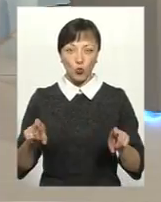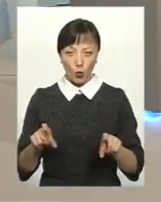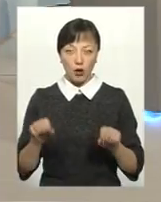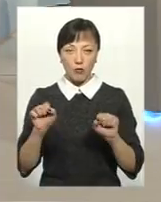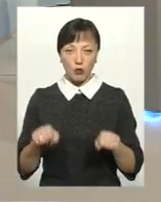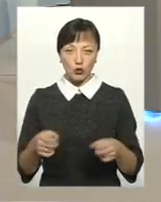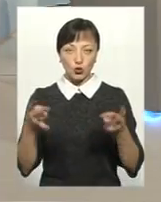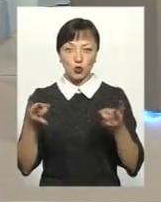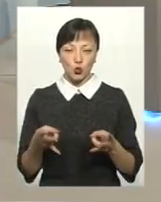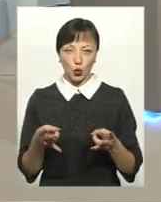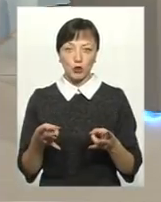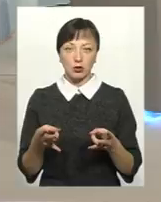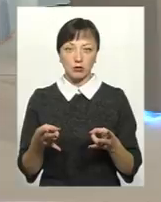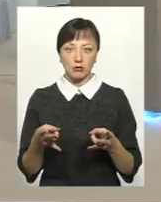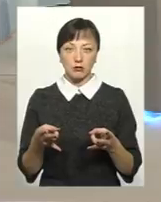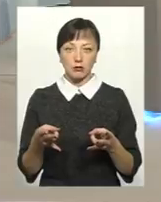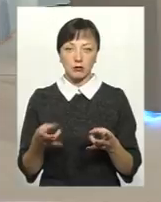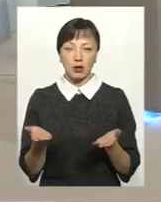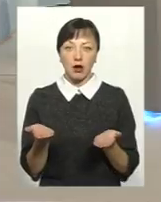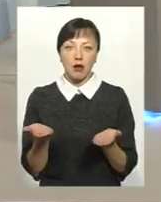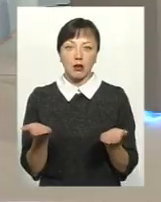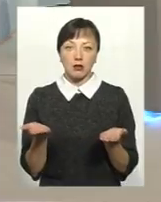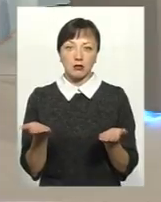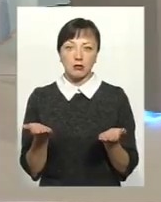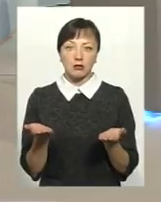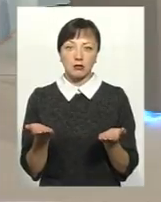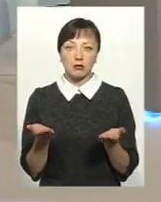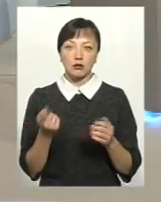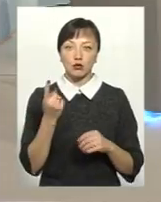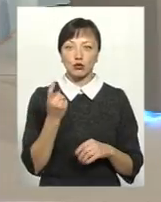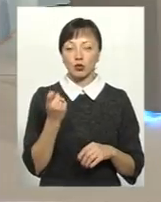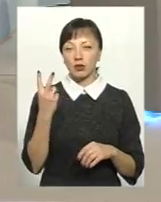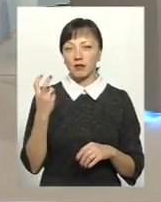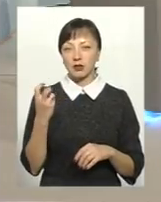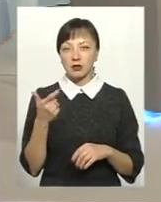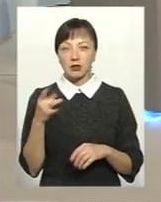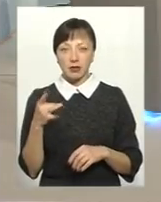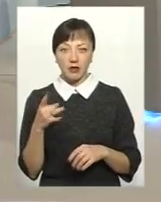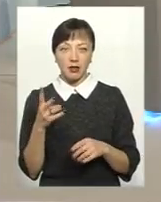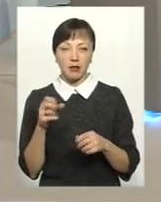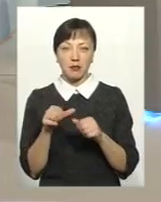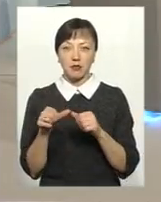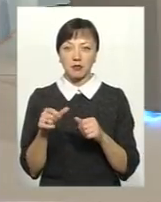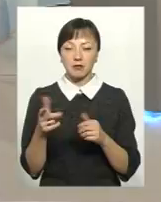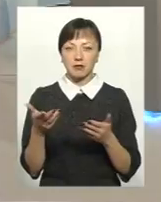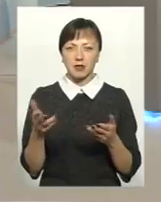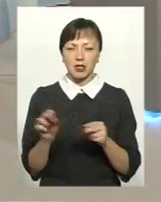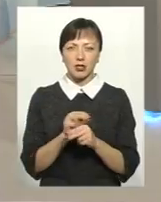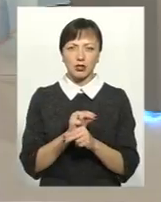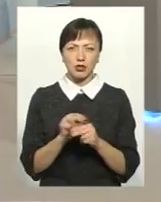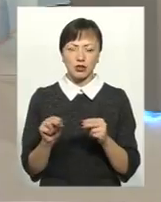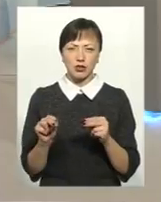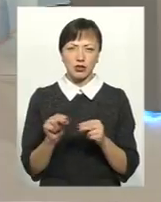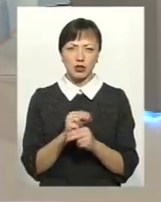может быть, стоит ну, каких-то, не знаю, там 100-200 гривен, ну, я не знаю, сколько на бензин, да, то лечение, если